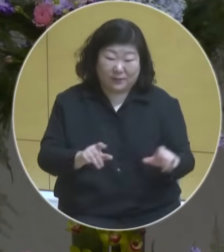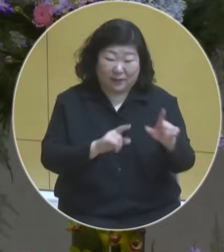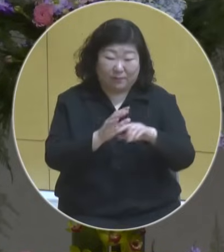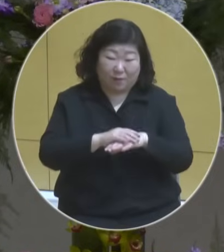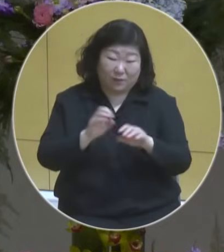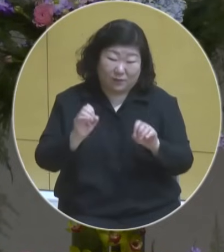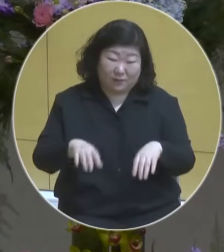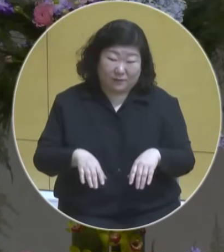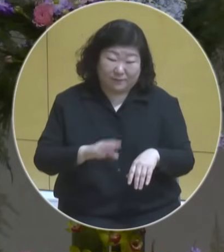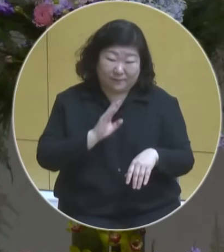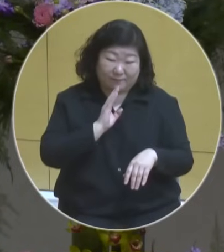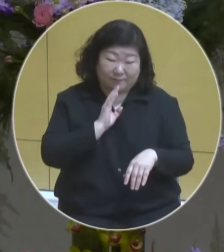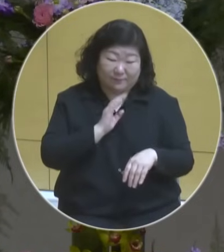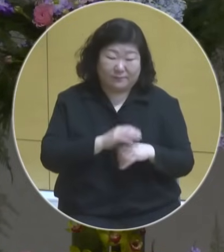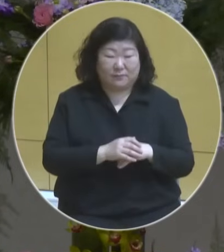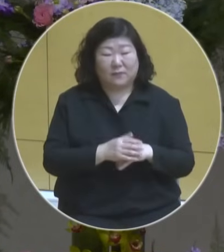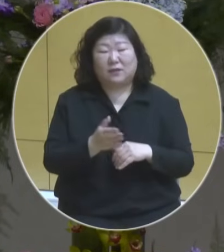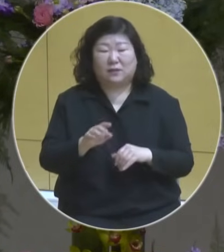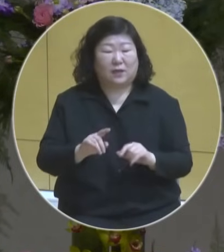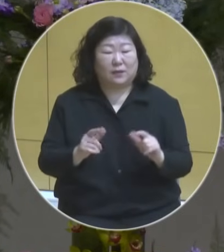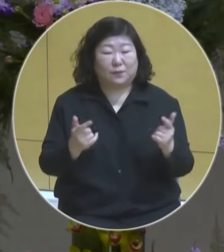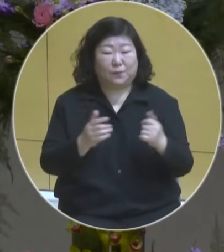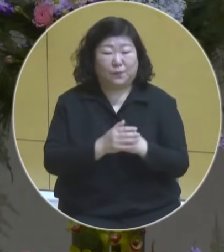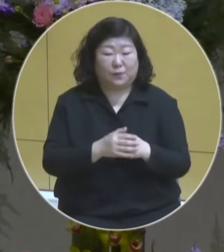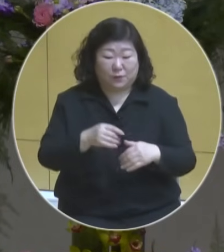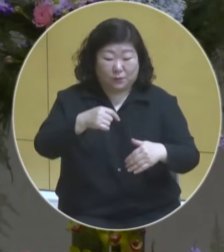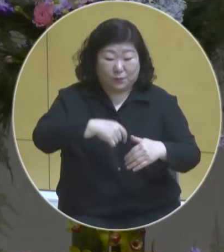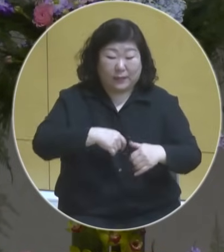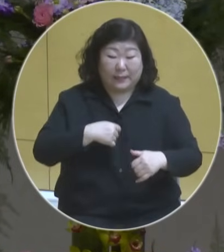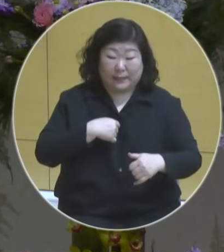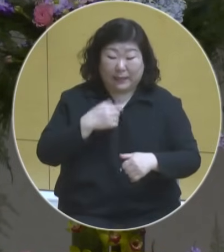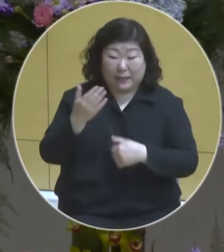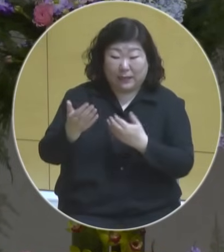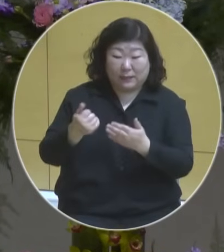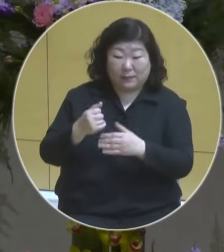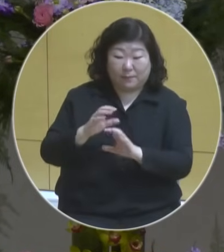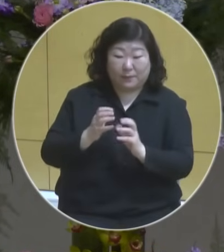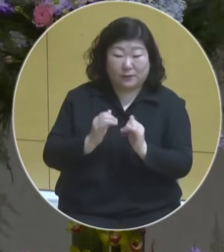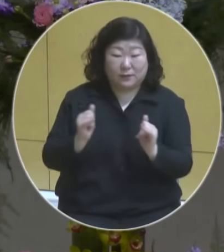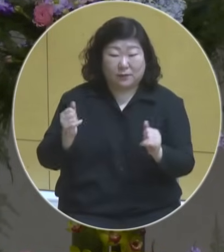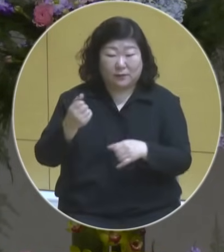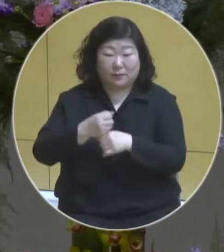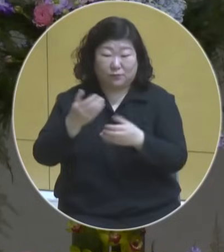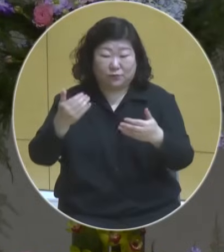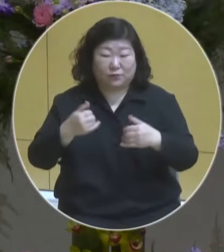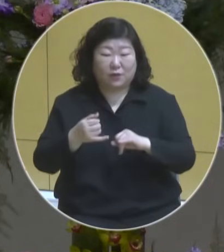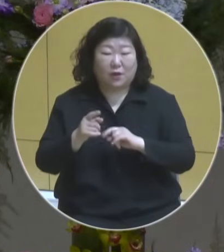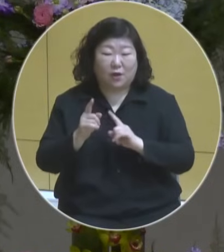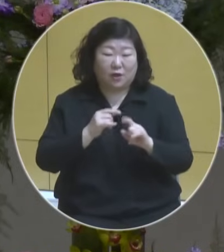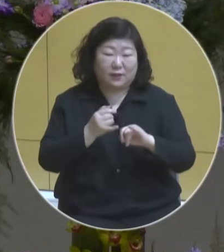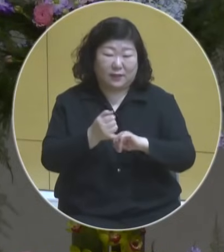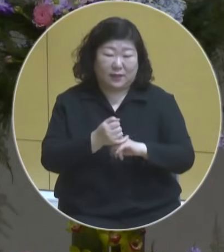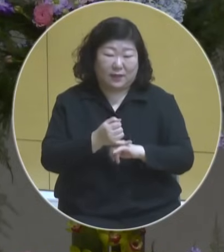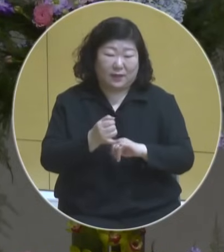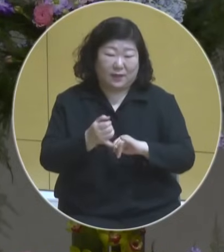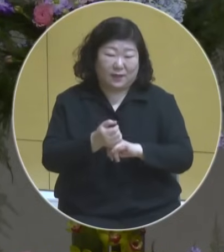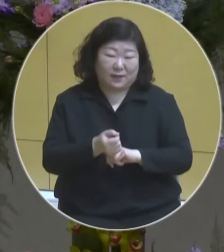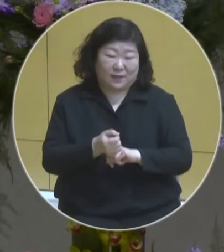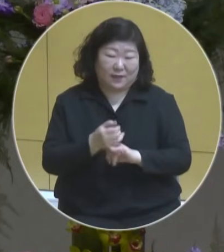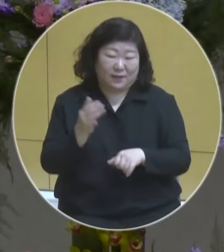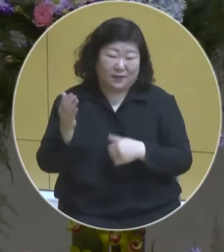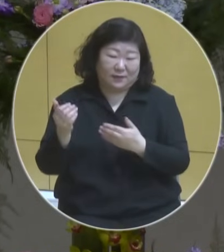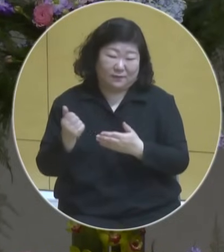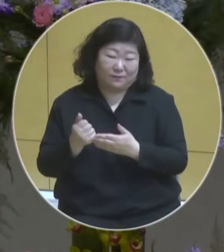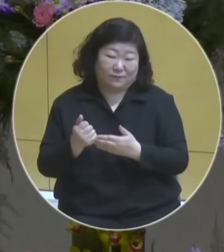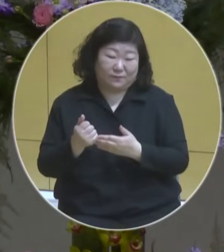아니라 우리 속에 나를 하나님의 백성 삼으신 그 언약의 약속의 하나님 그리고 바로이